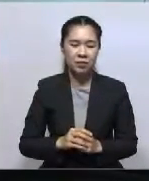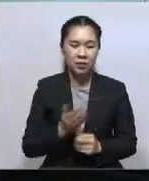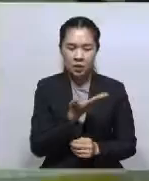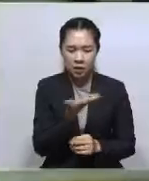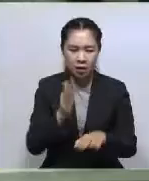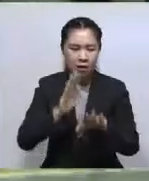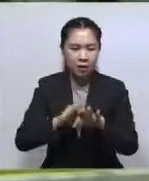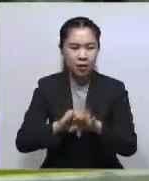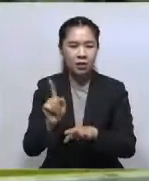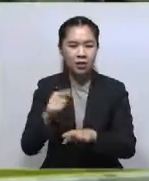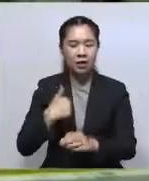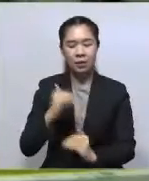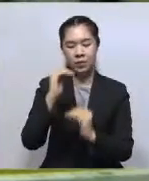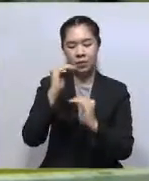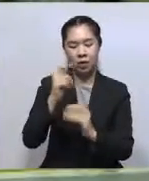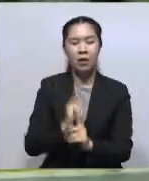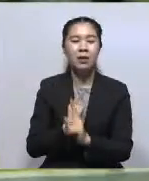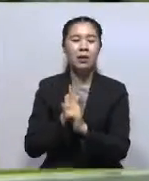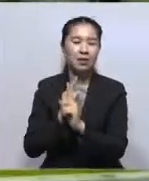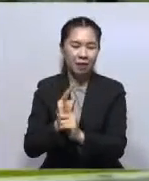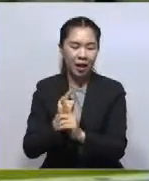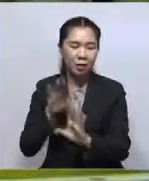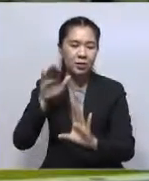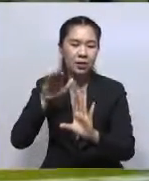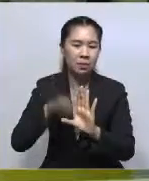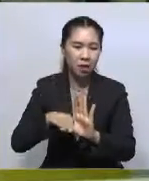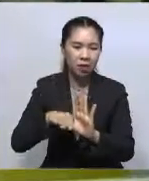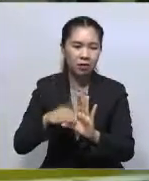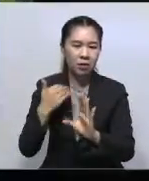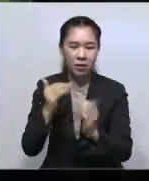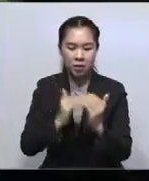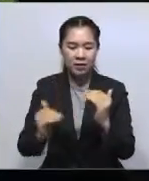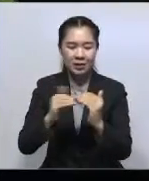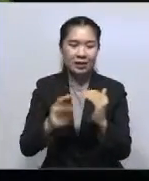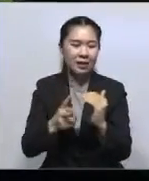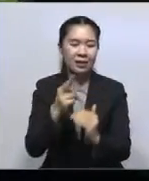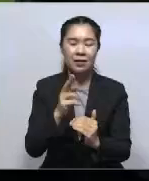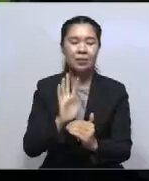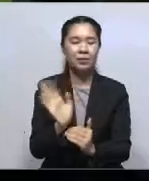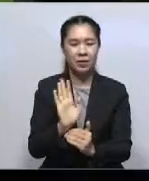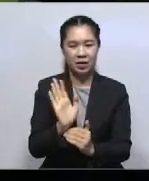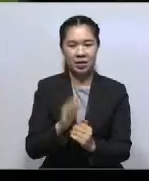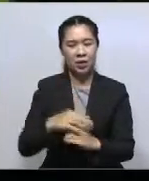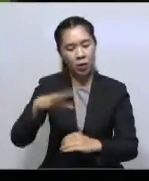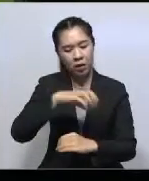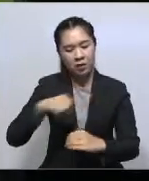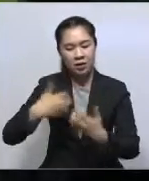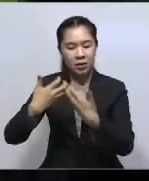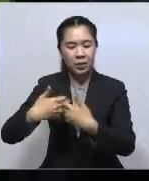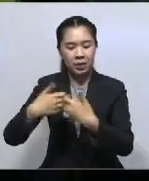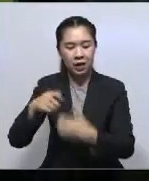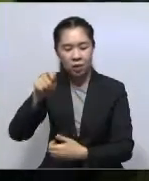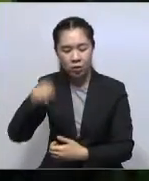านปฏิบัติตามหลักเกณฑ์แล้วก็เงื่อนไขของการสมัครเพื่อไม่ให้ถูกปลดออกจากโครงการหรือว่าถูกยึดเครื่อง EDC